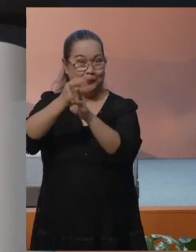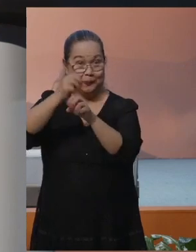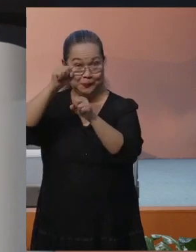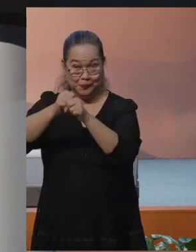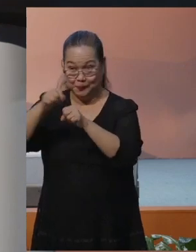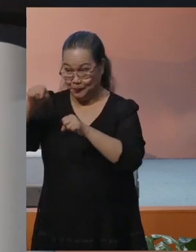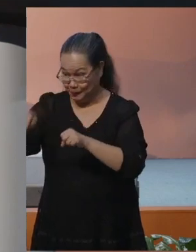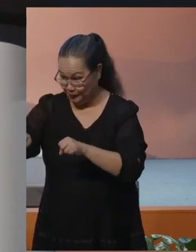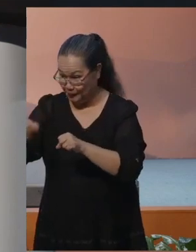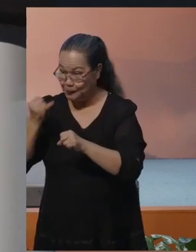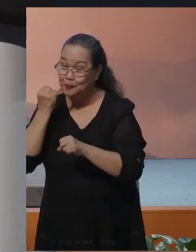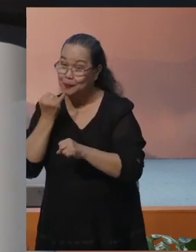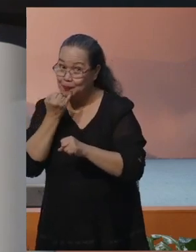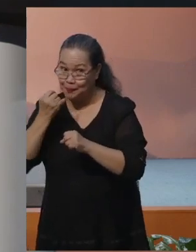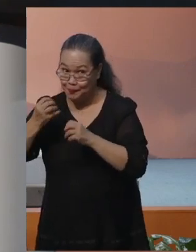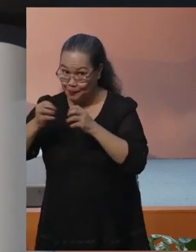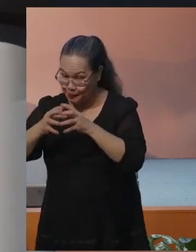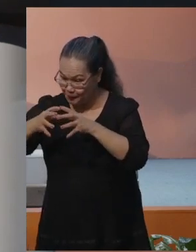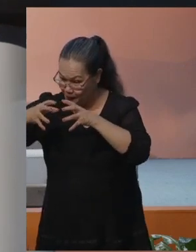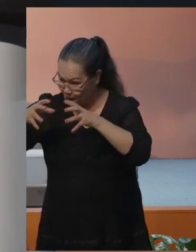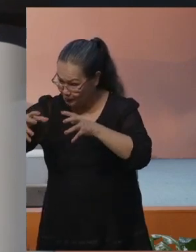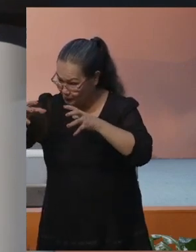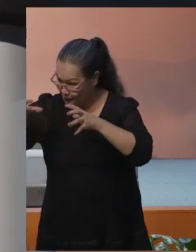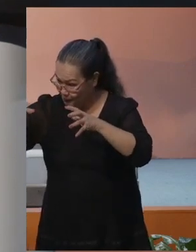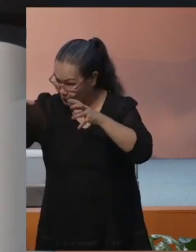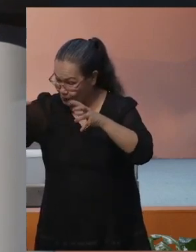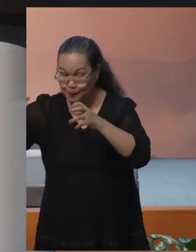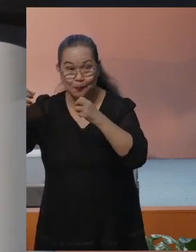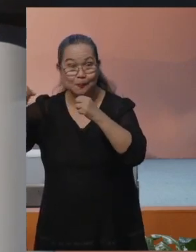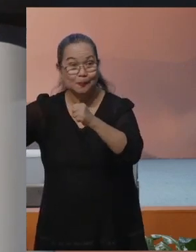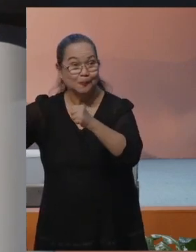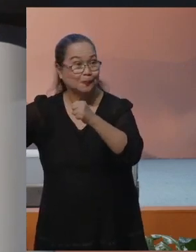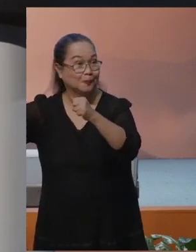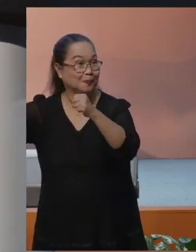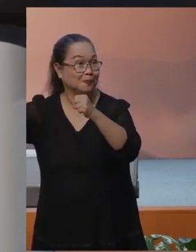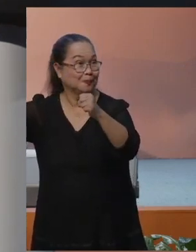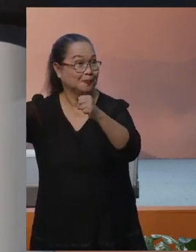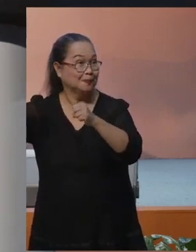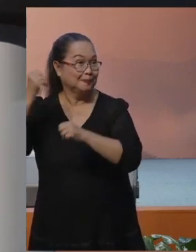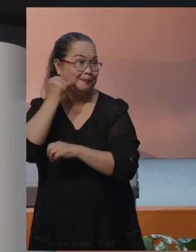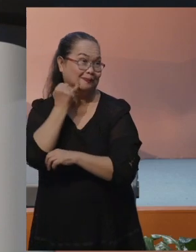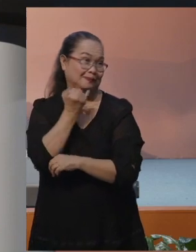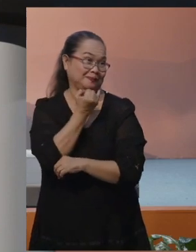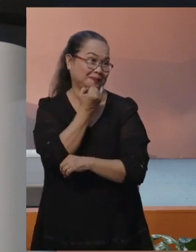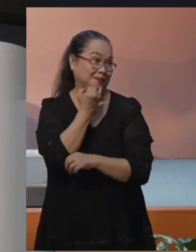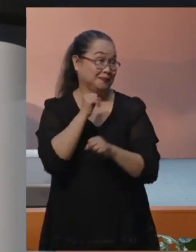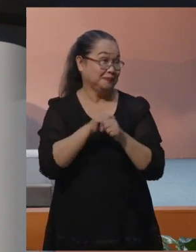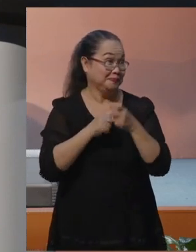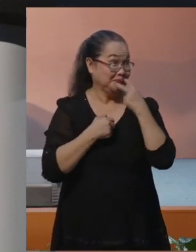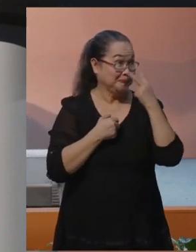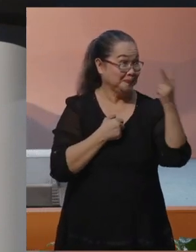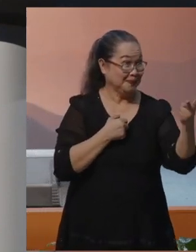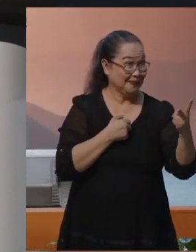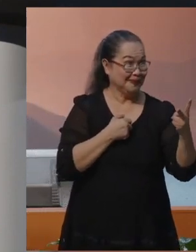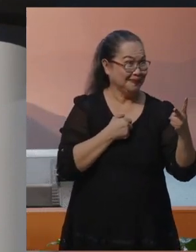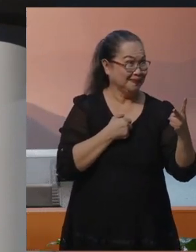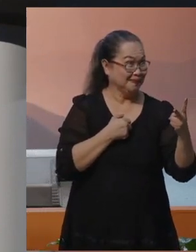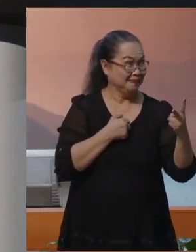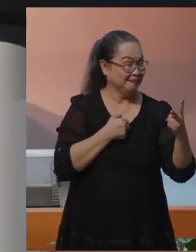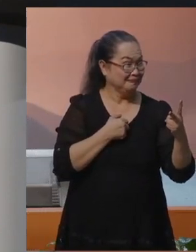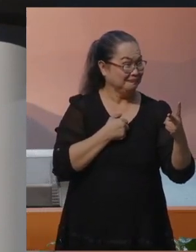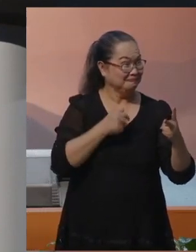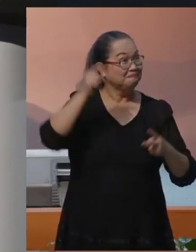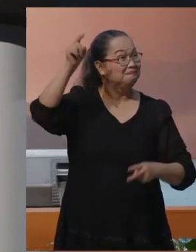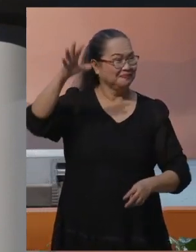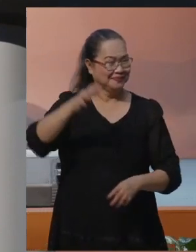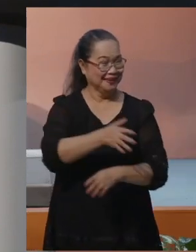lumago, kailangan lumaki ang kanyang bayang Israel. So makikita natin dito ang halakhak